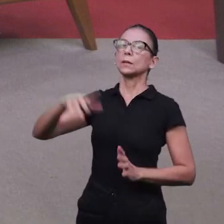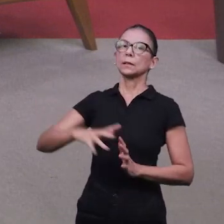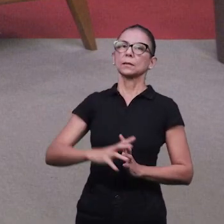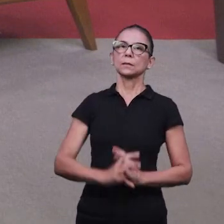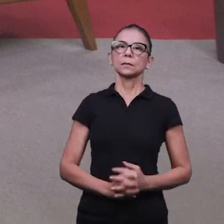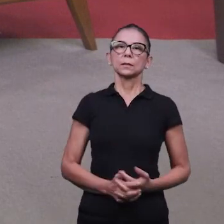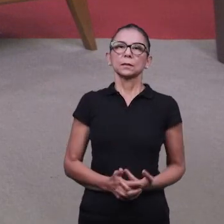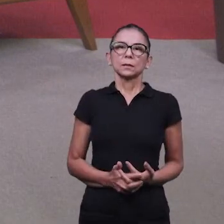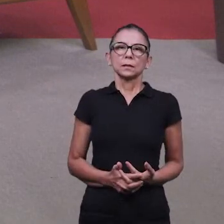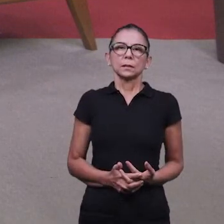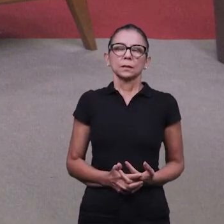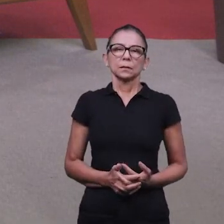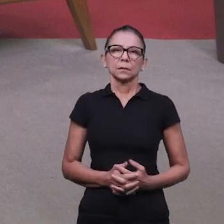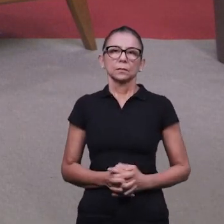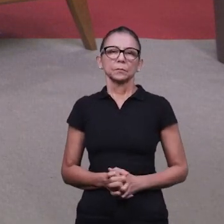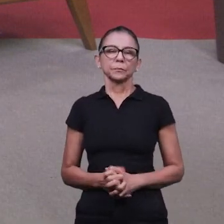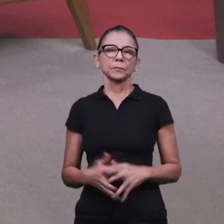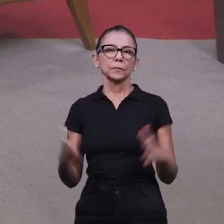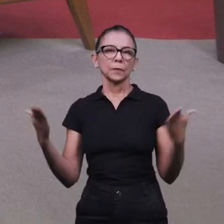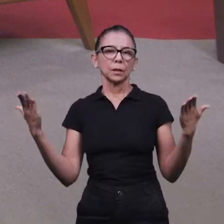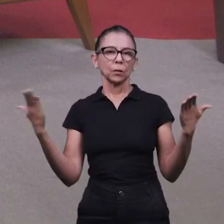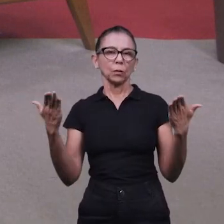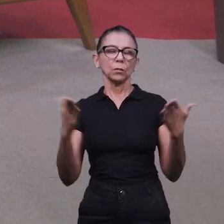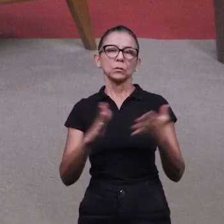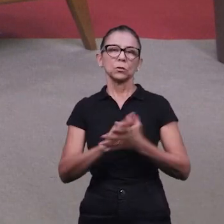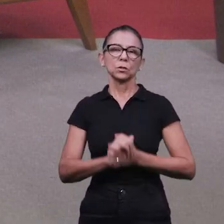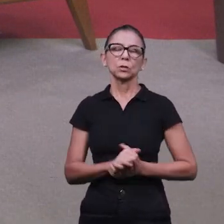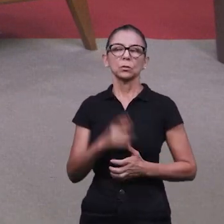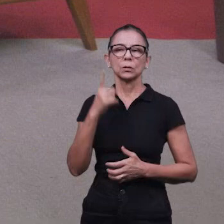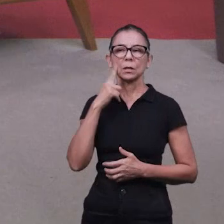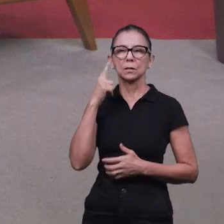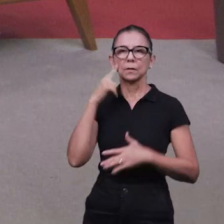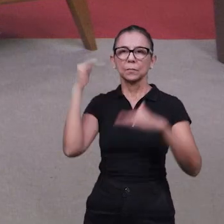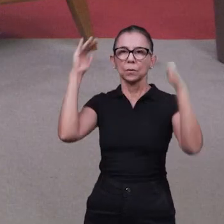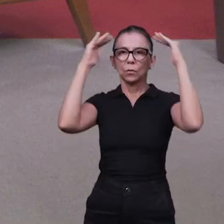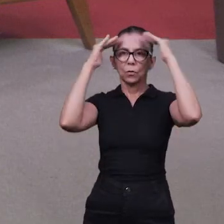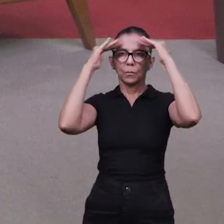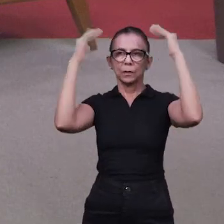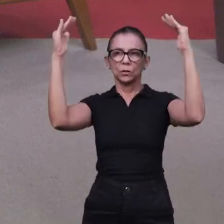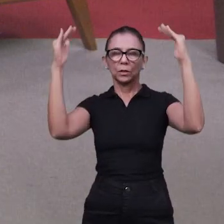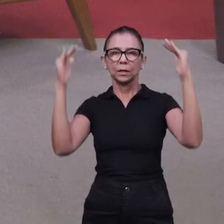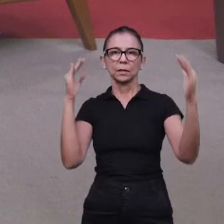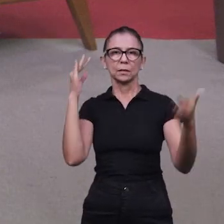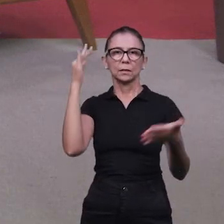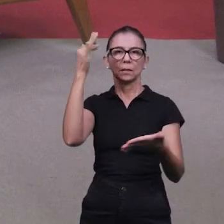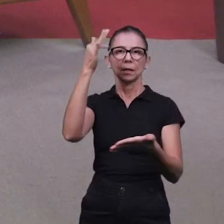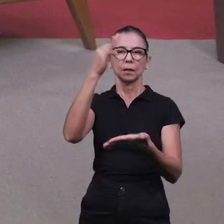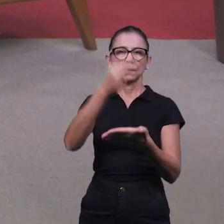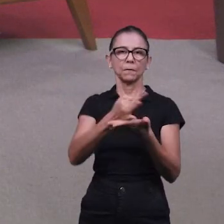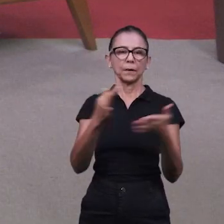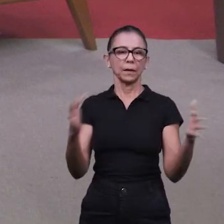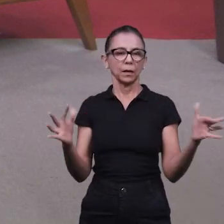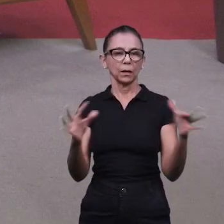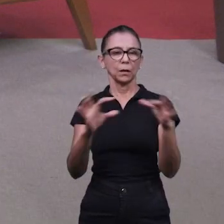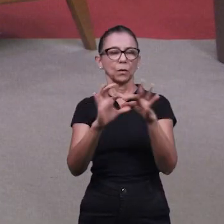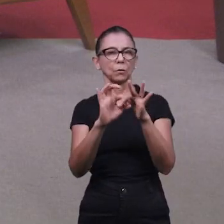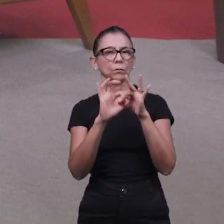relie, n'est-ce pas, il relie l'obéissance à la foi et la grâce,